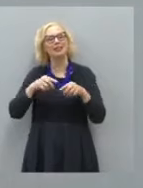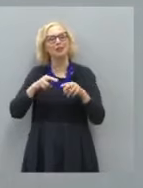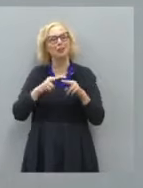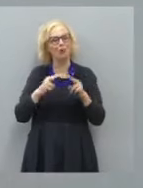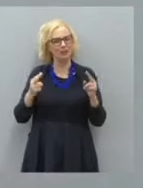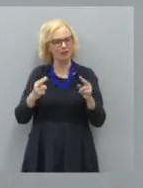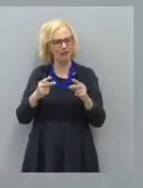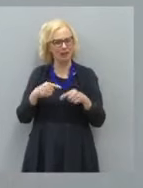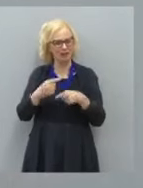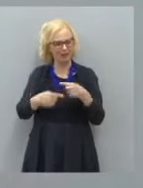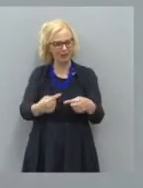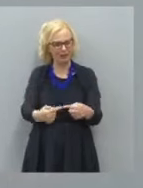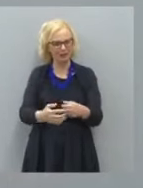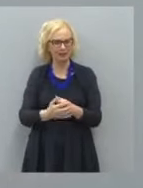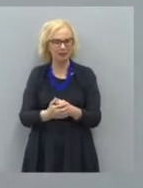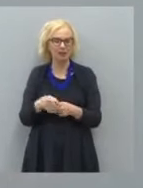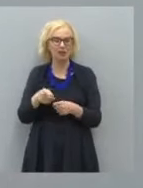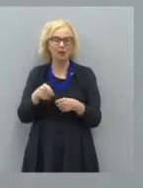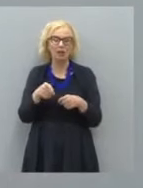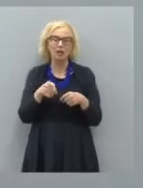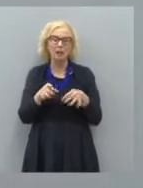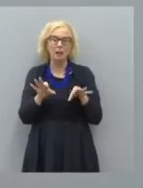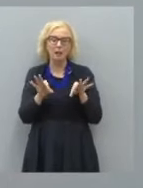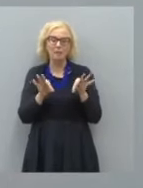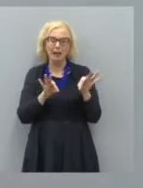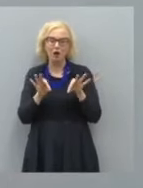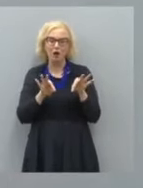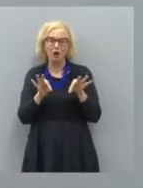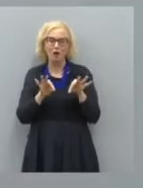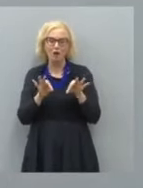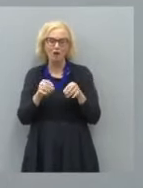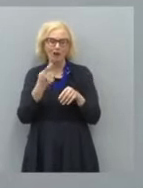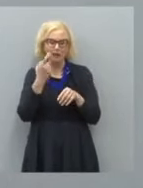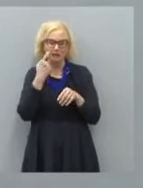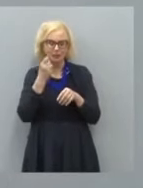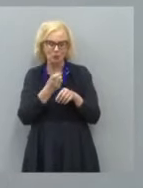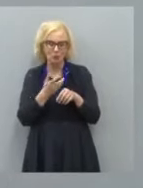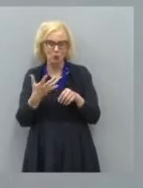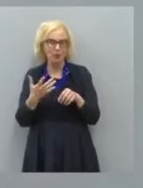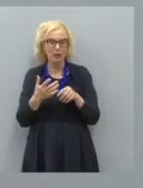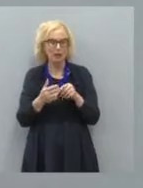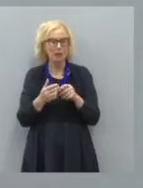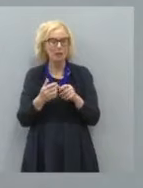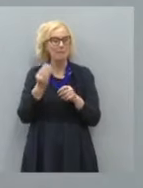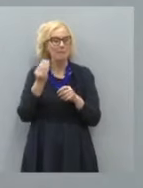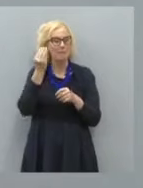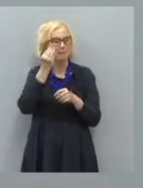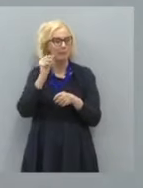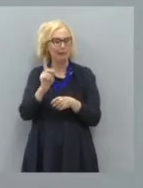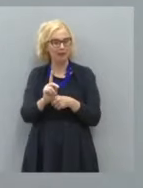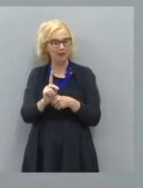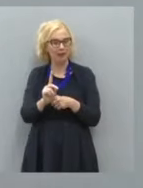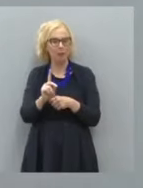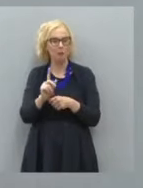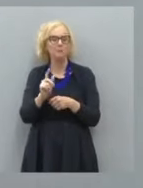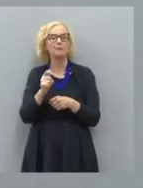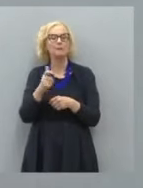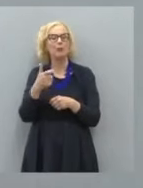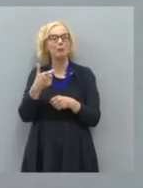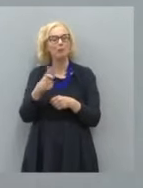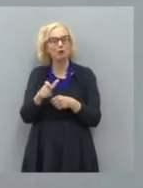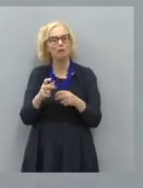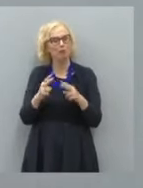una manovra per certi versi in termini numerici inaspettata perché comunque la provincia a dimostrazione